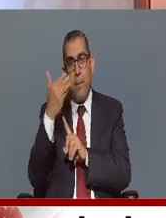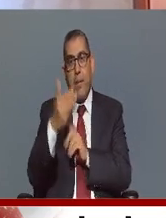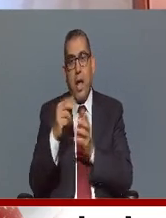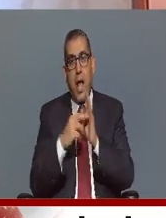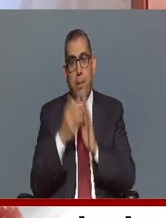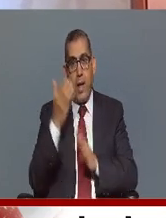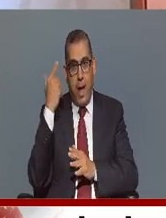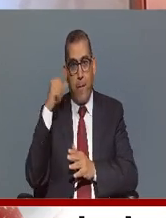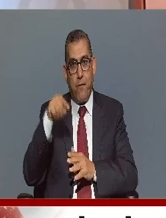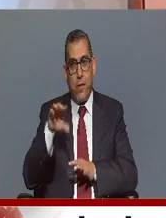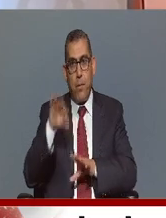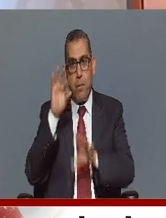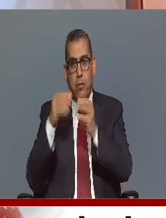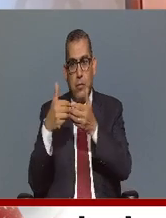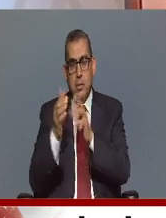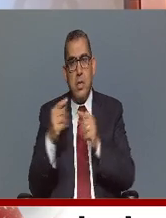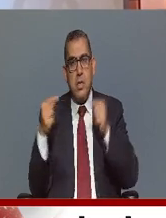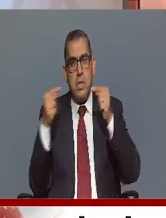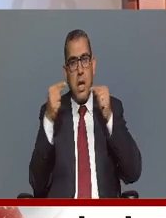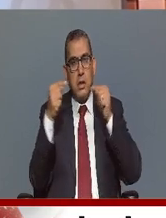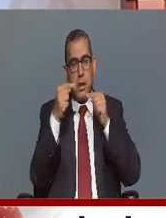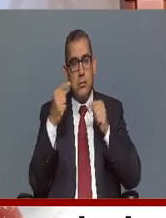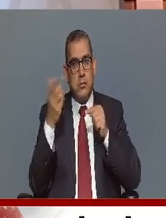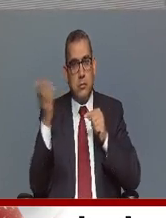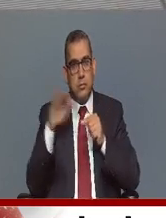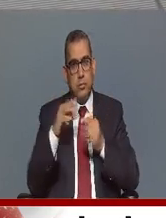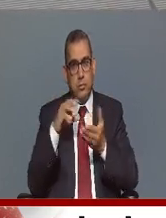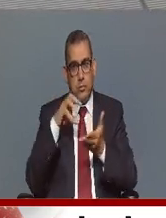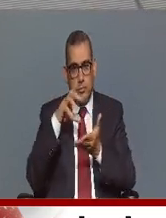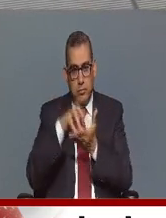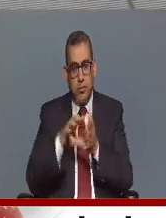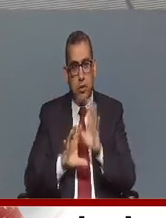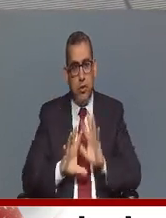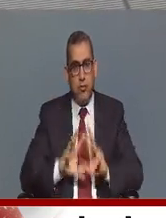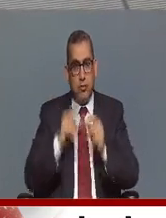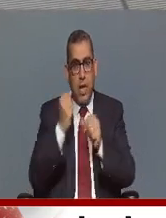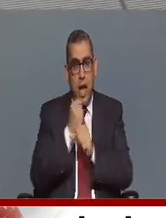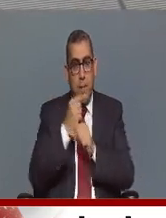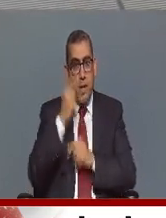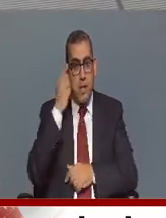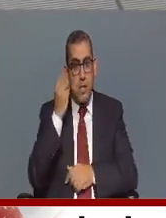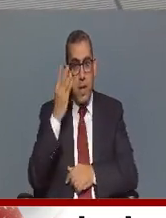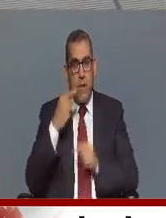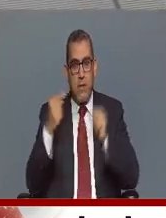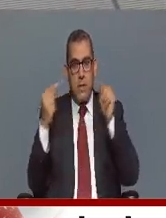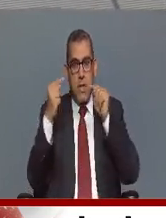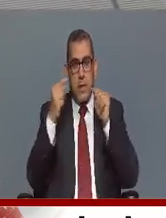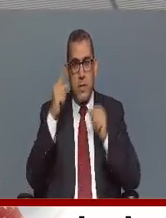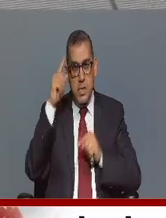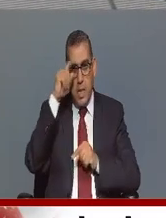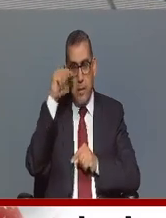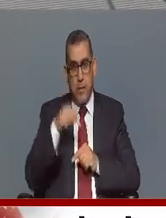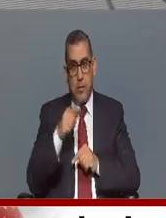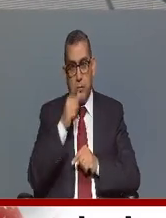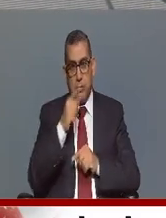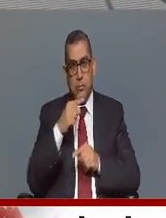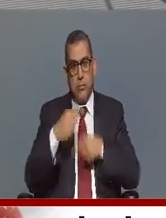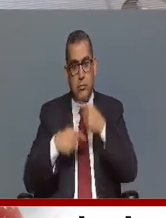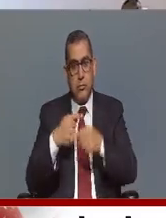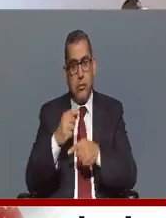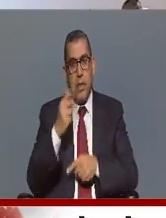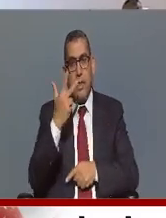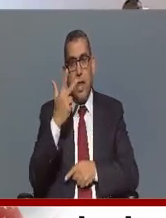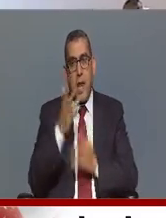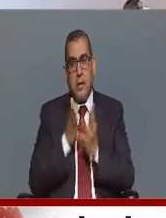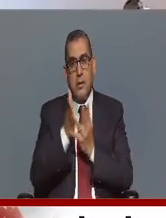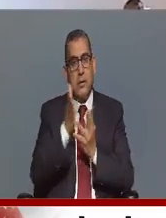في مجموعة من التحديات اللي واجهت بداية تطوير العمل الثقافي تمثلت في ثلاث محاور